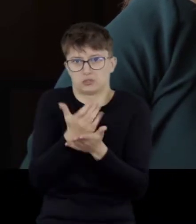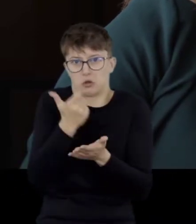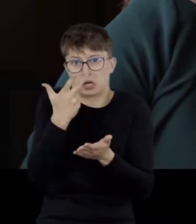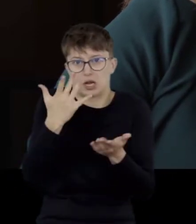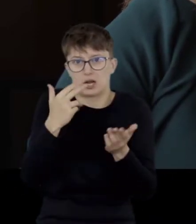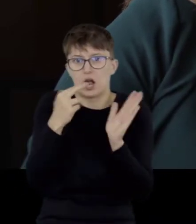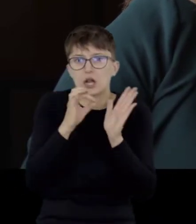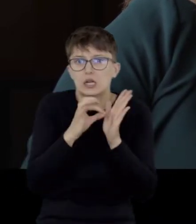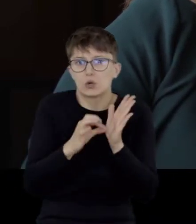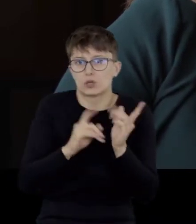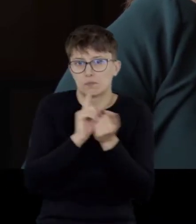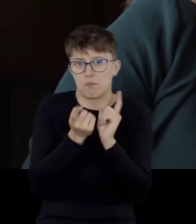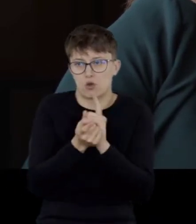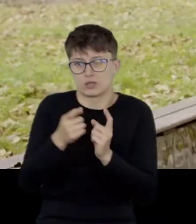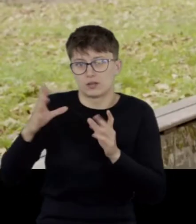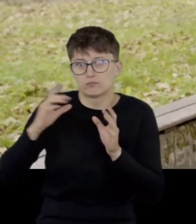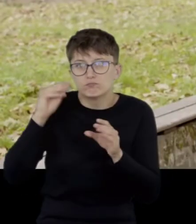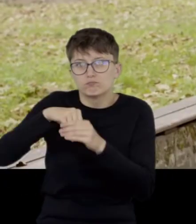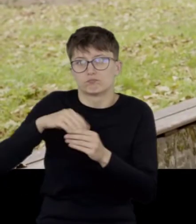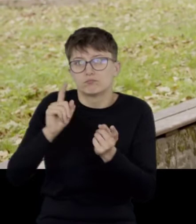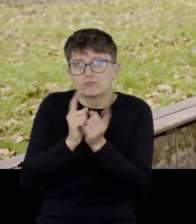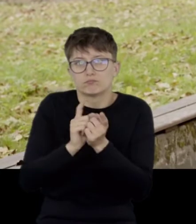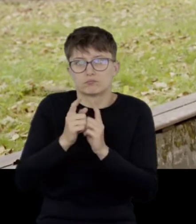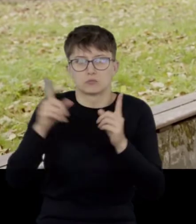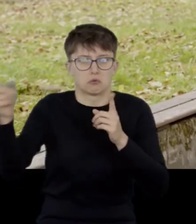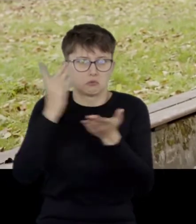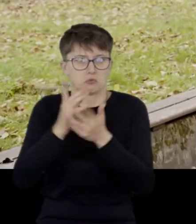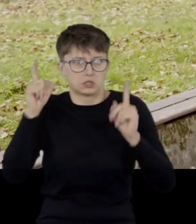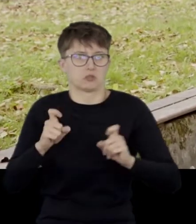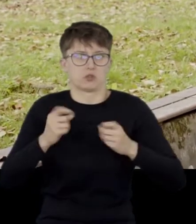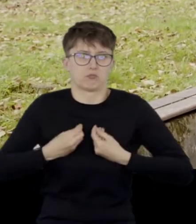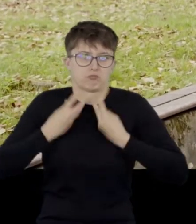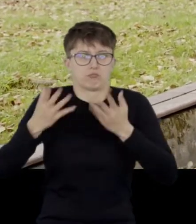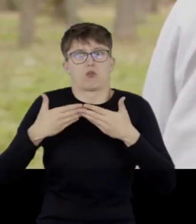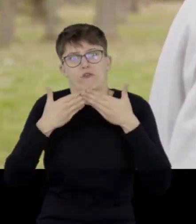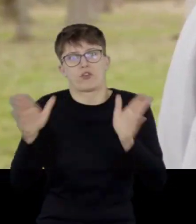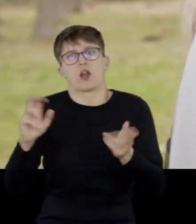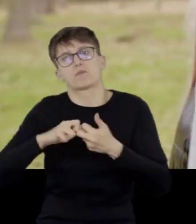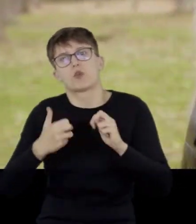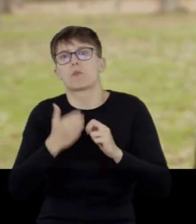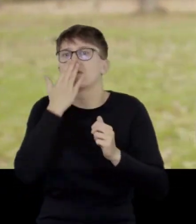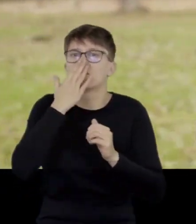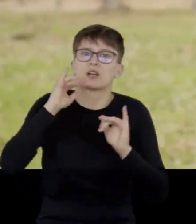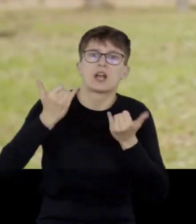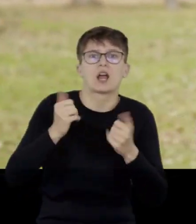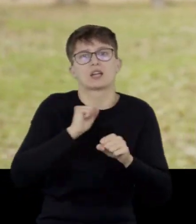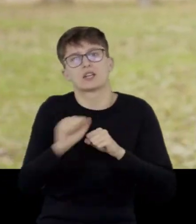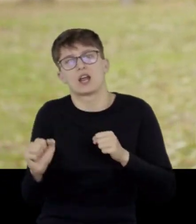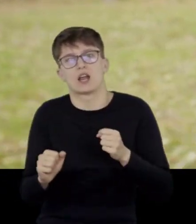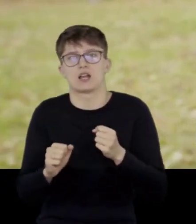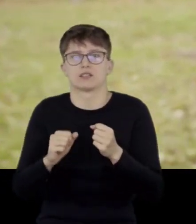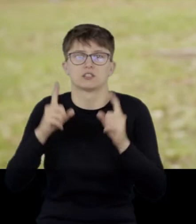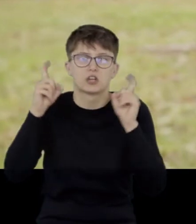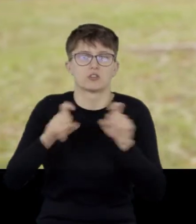tak naprawdę kilka regularnych spotkań z nami i już osoby zaczęły mówić, że jest jakiś problem,